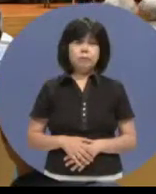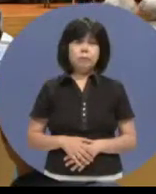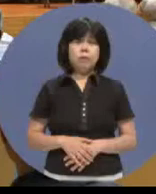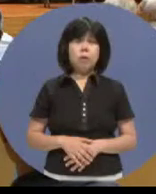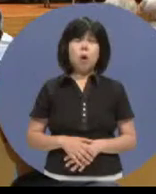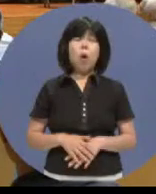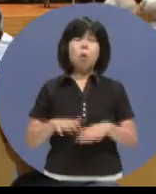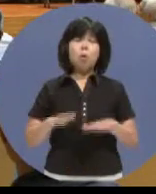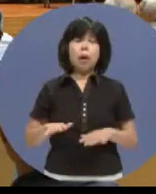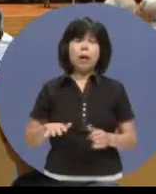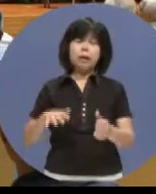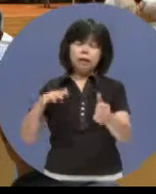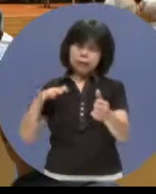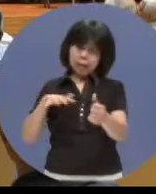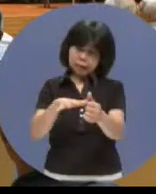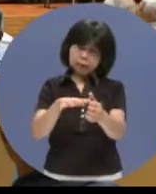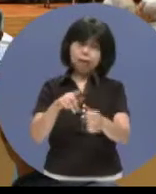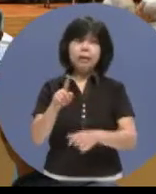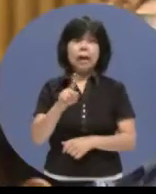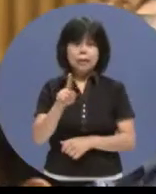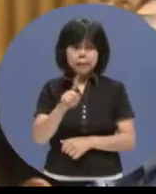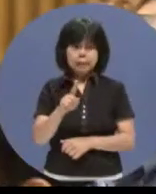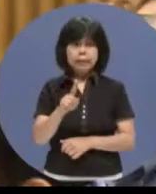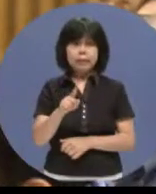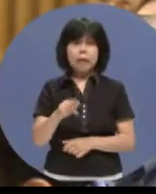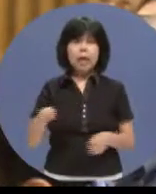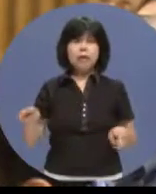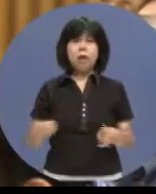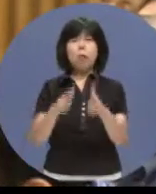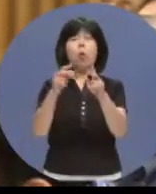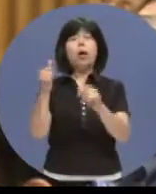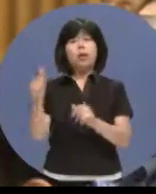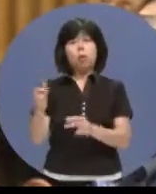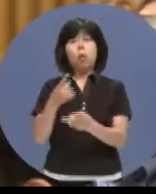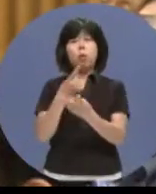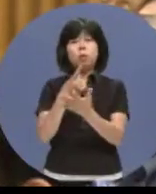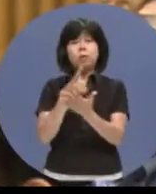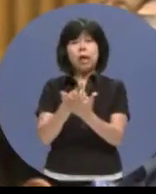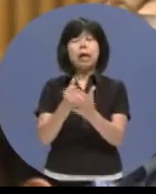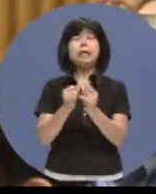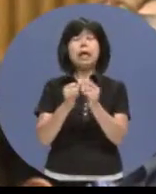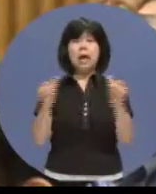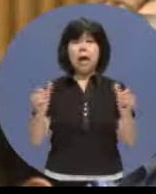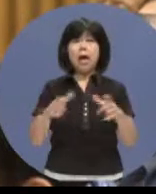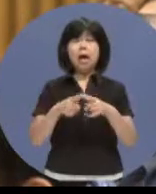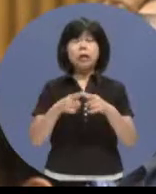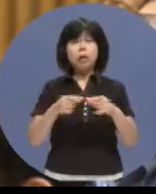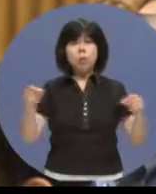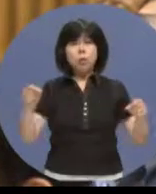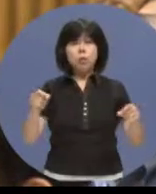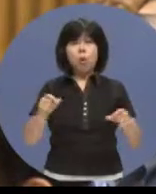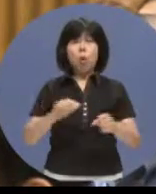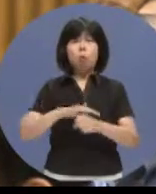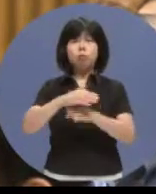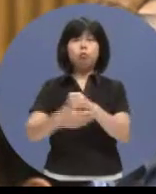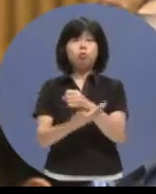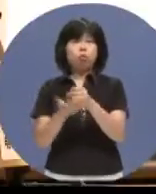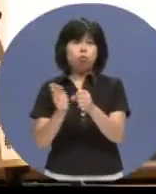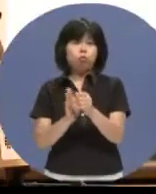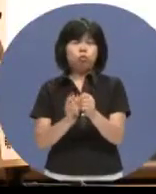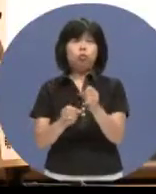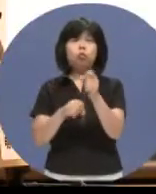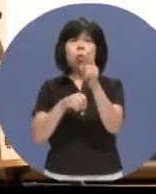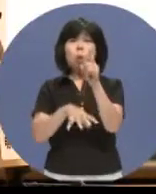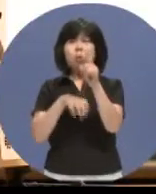また今回の目玉となっていたのが、専門家と参加者が日本の宇宙航空研究開発